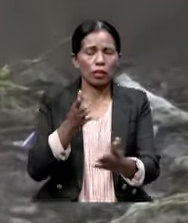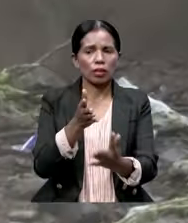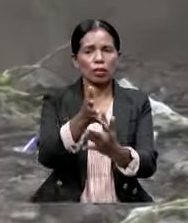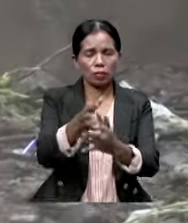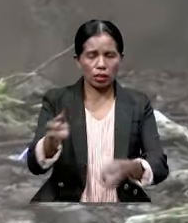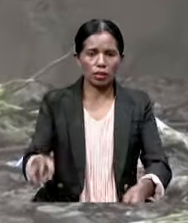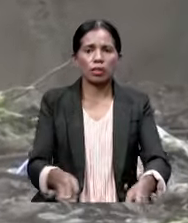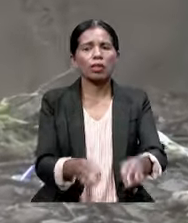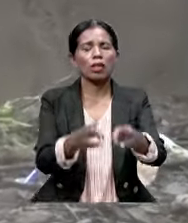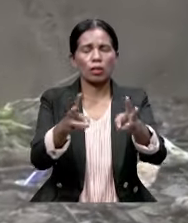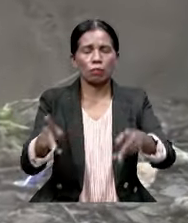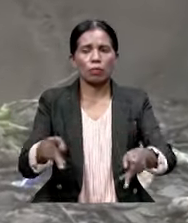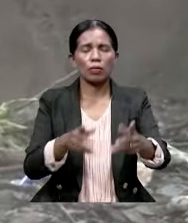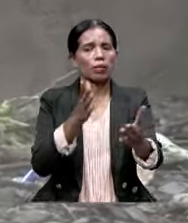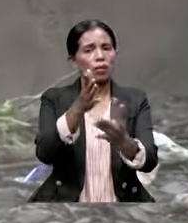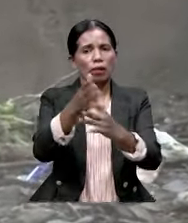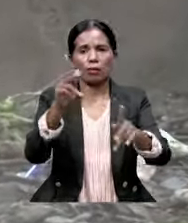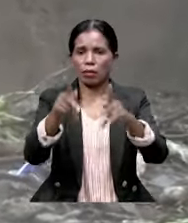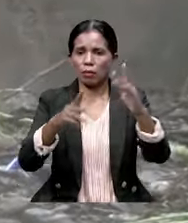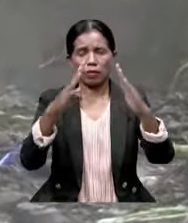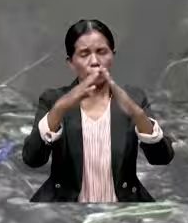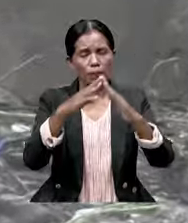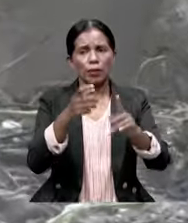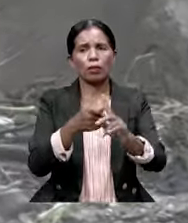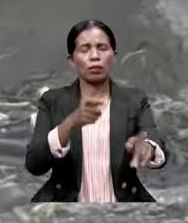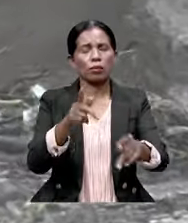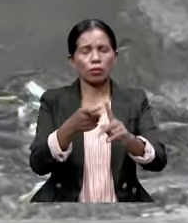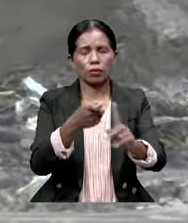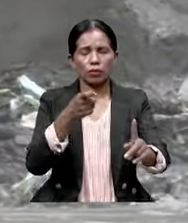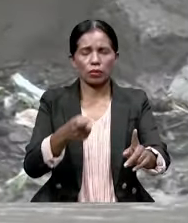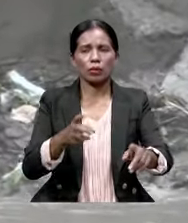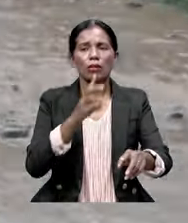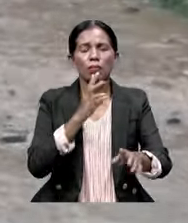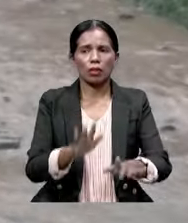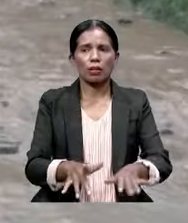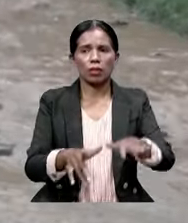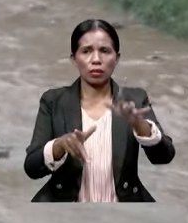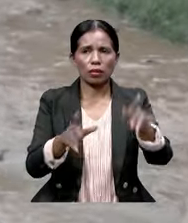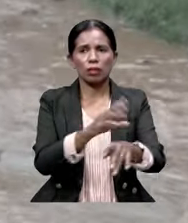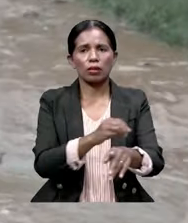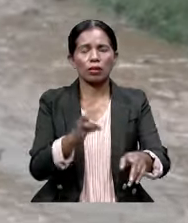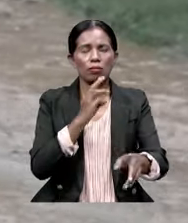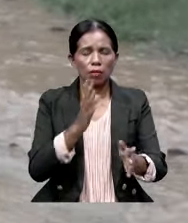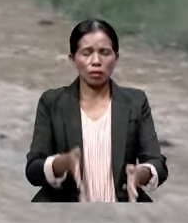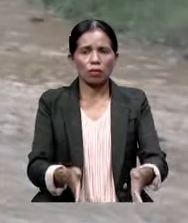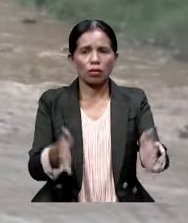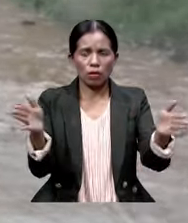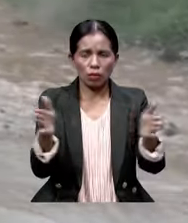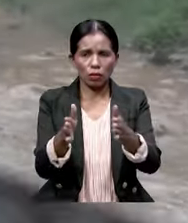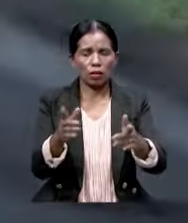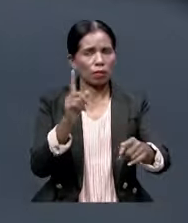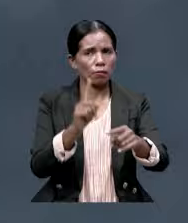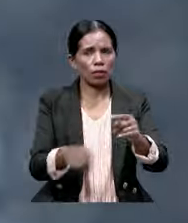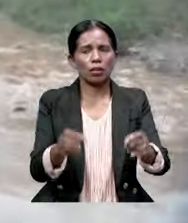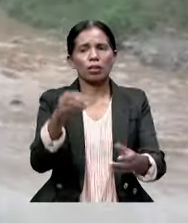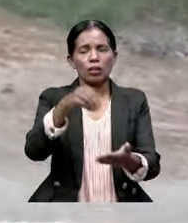publiko no tama ba komunidade ne uma. Tuir komunidade kauja husi inundasaun nemak mayoria drainage en sira kapital Delhi klot ho di labele